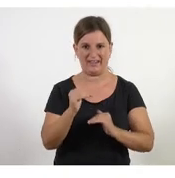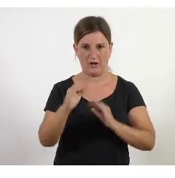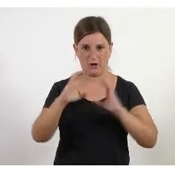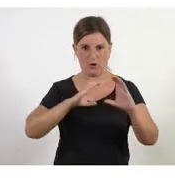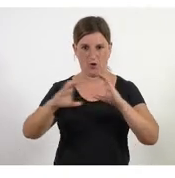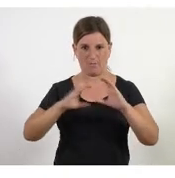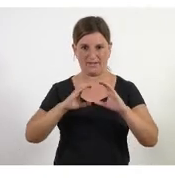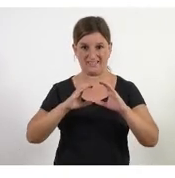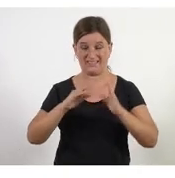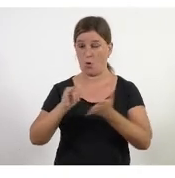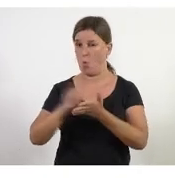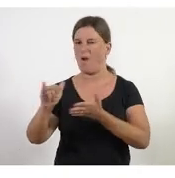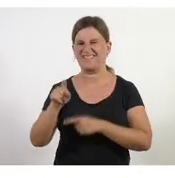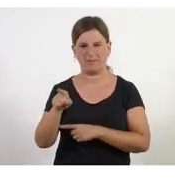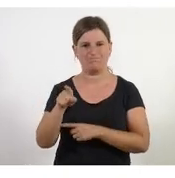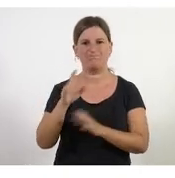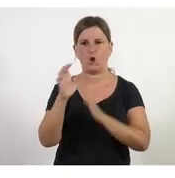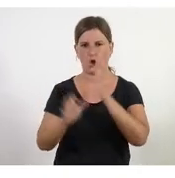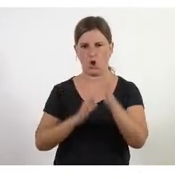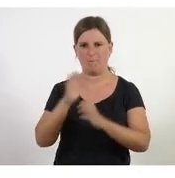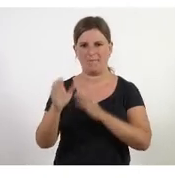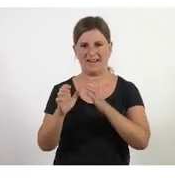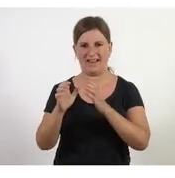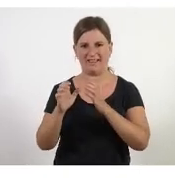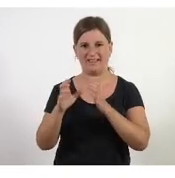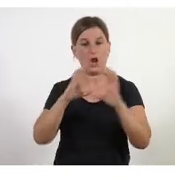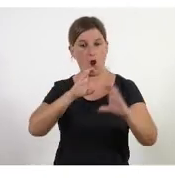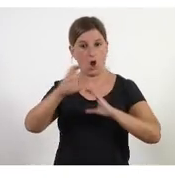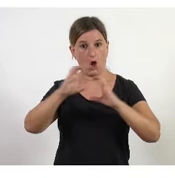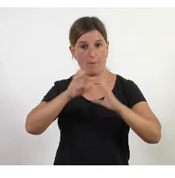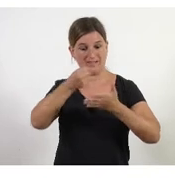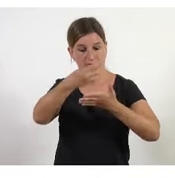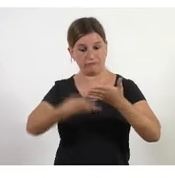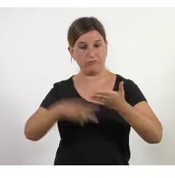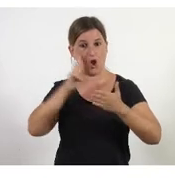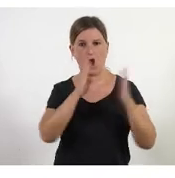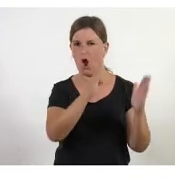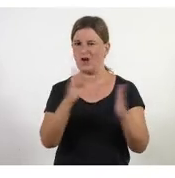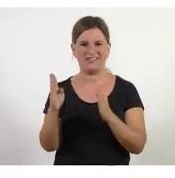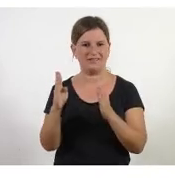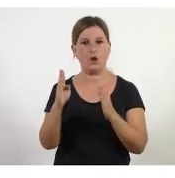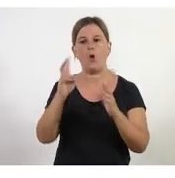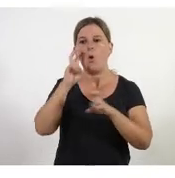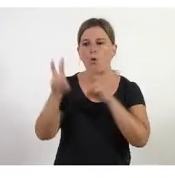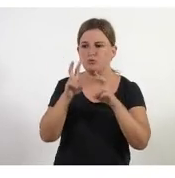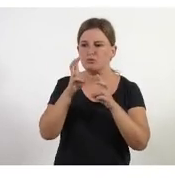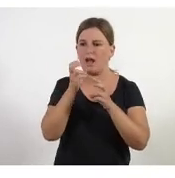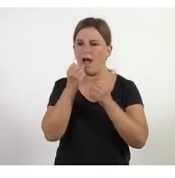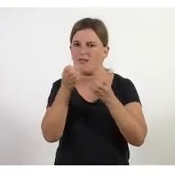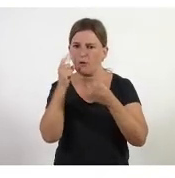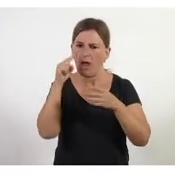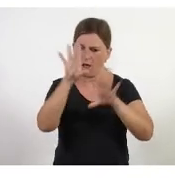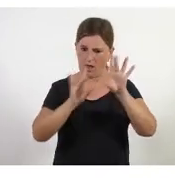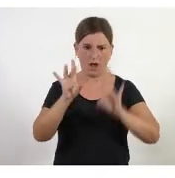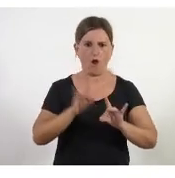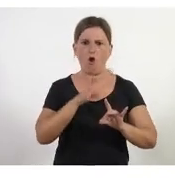WhatsApp és molt complicat. Tenir converses ordenades, que puguis buscar informació, que puguis saber